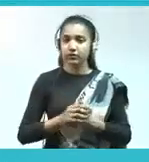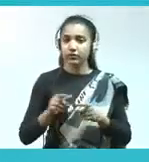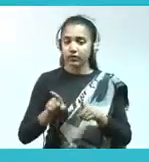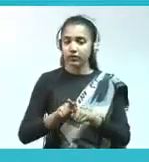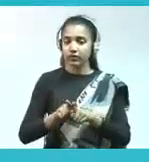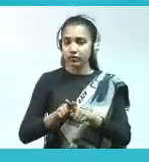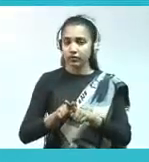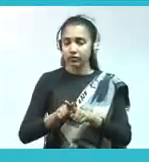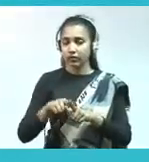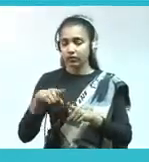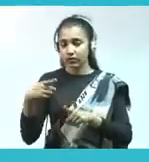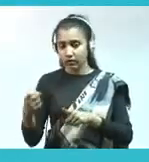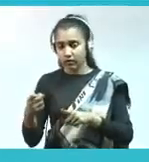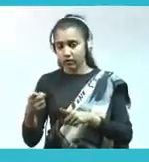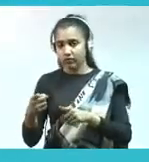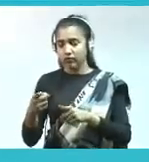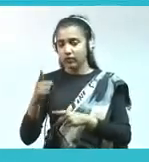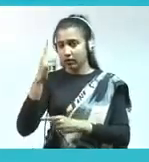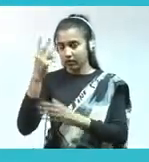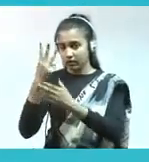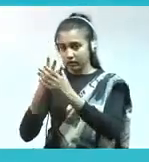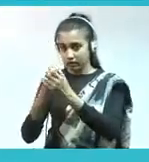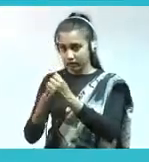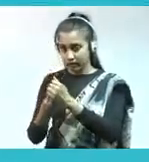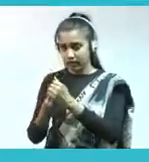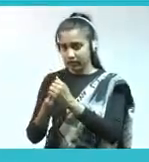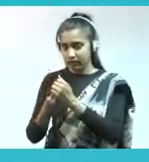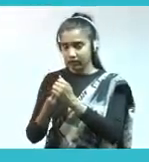ආගමික පූජකතුමනි,